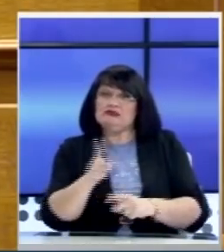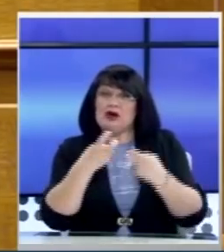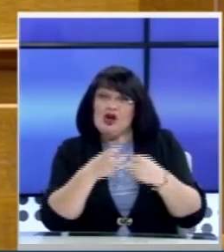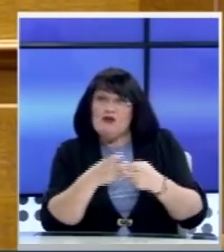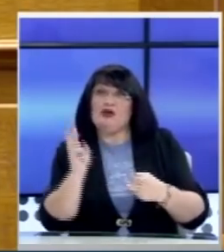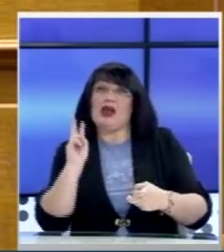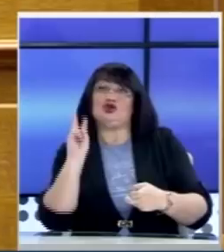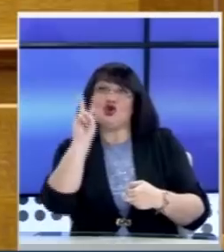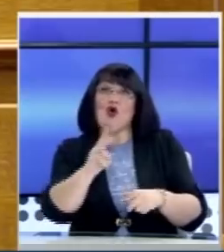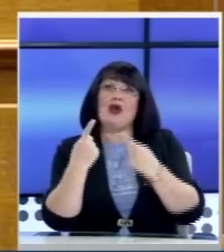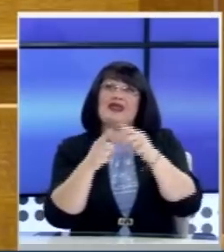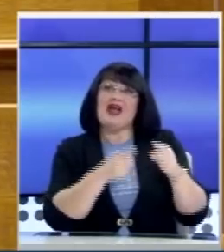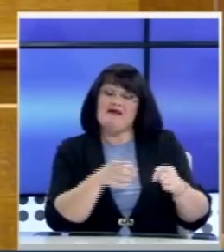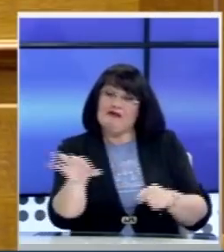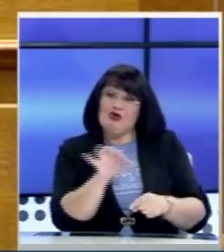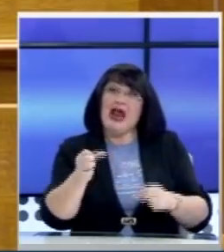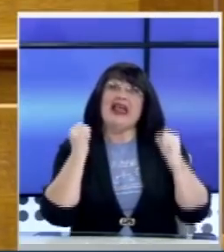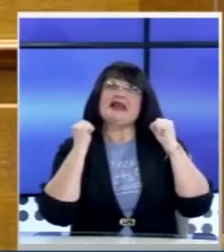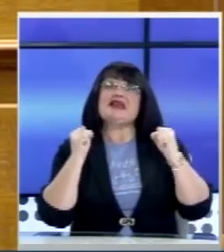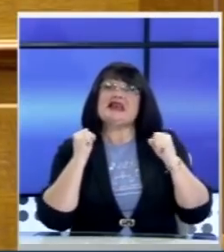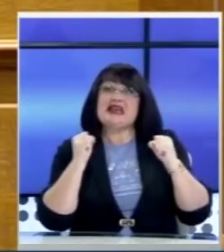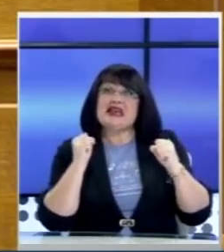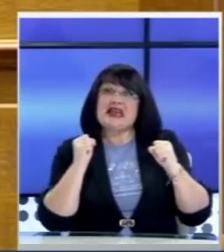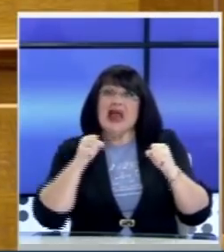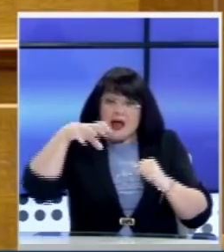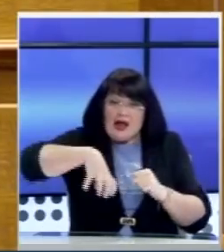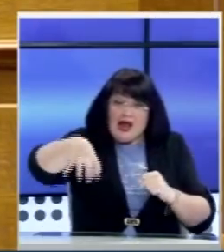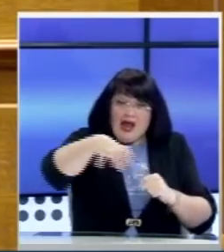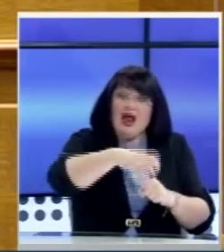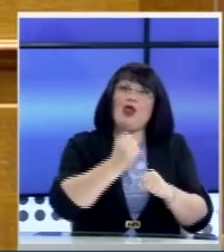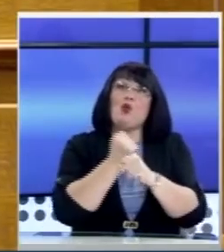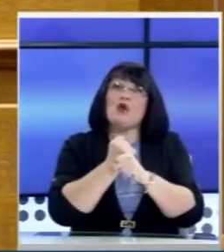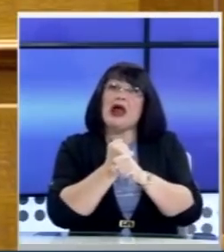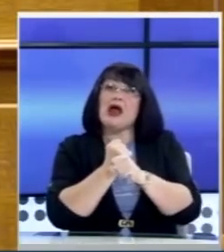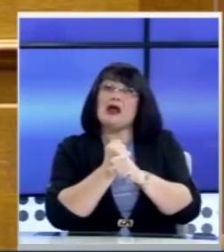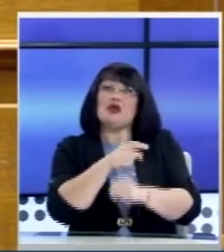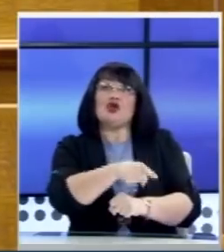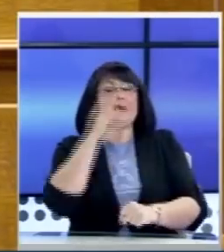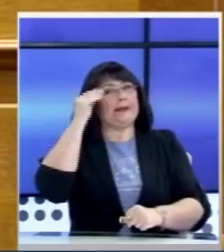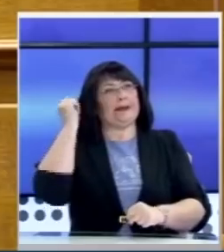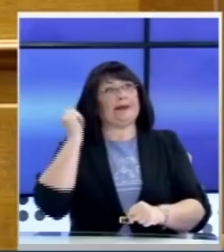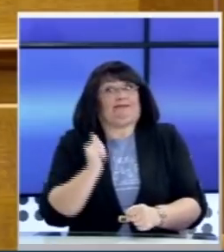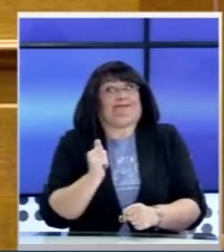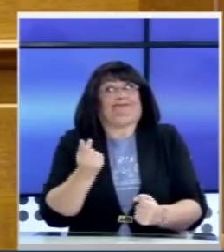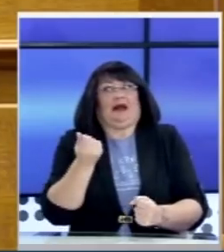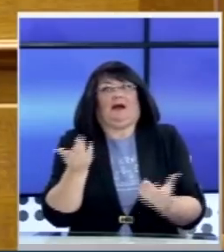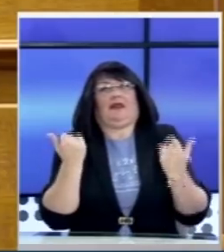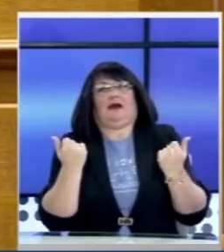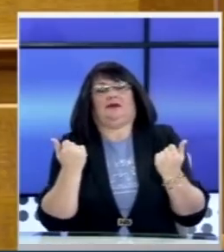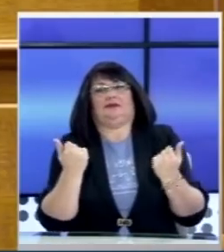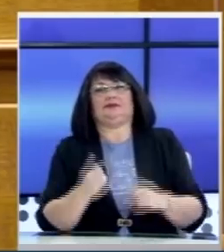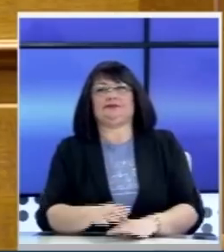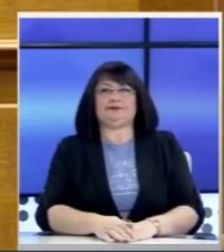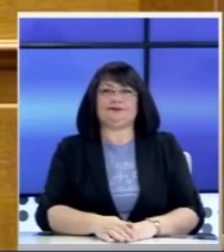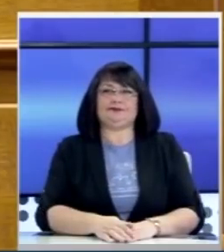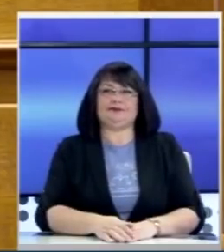όταν είναι να πάρθουν μέτρα για την υγεία του λαού στους χώρους δουλειάς, παντού. Δεν γλιτώνετε την αληθινή